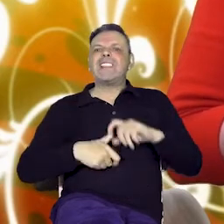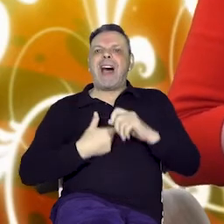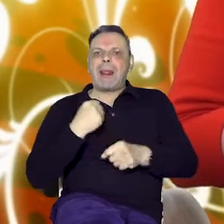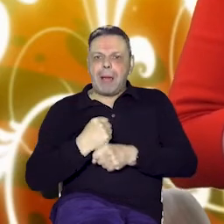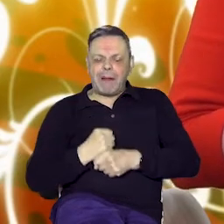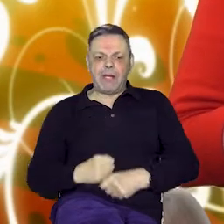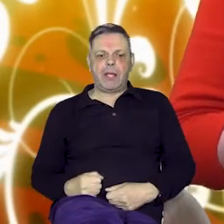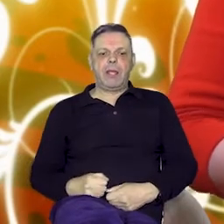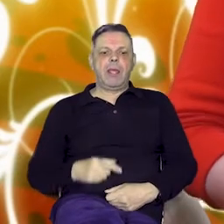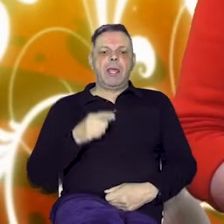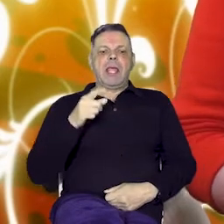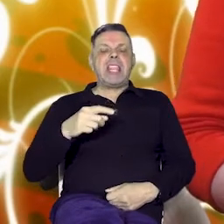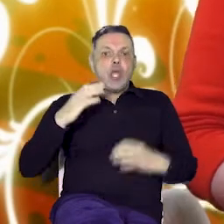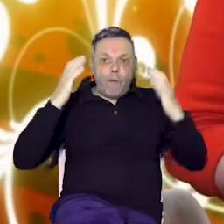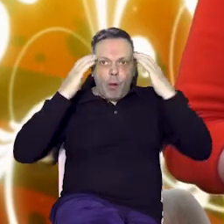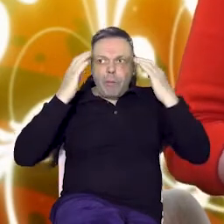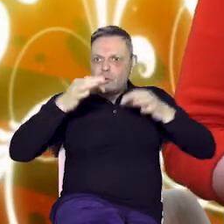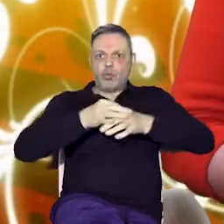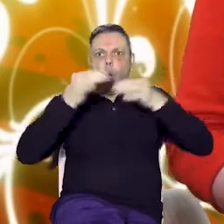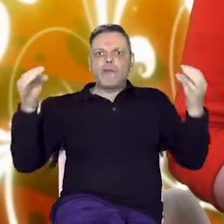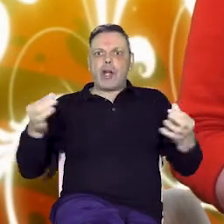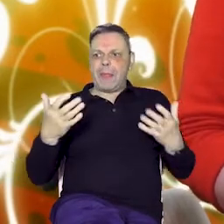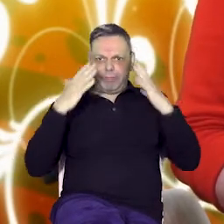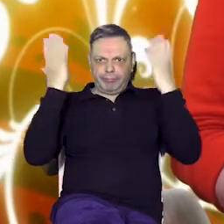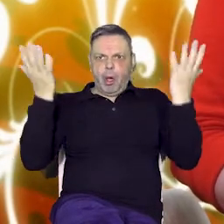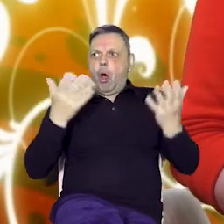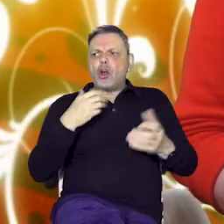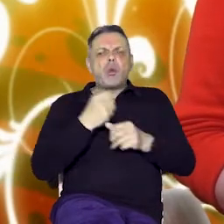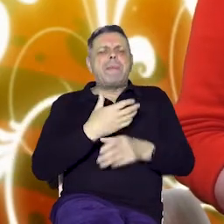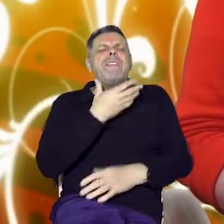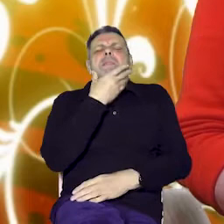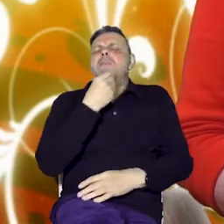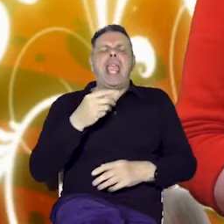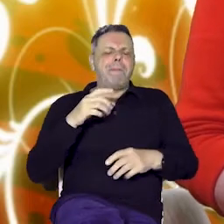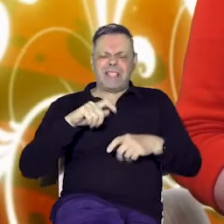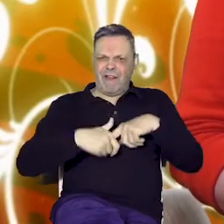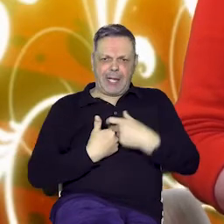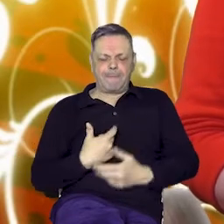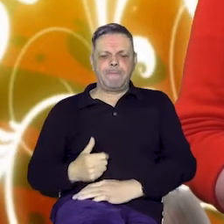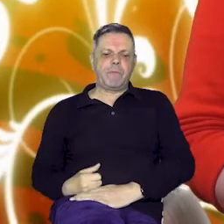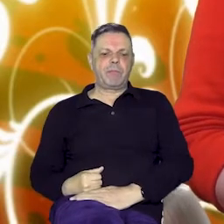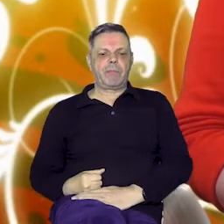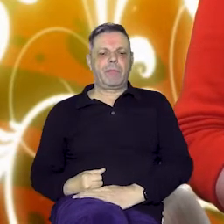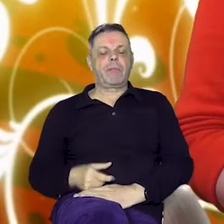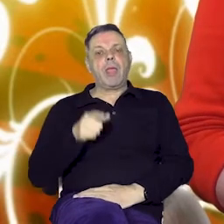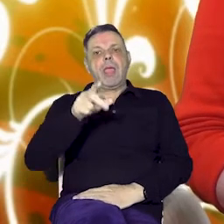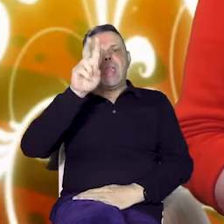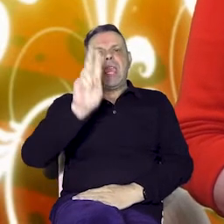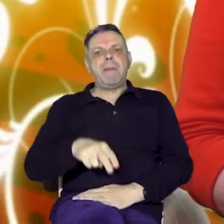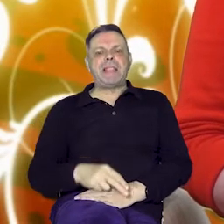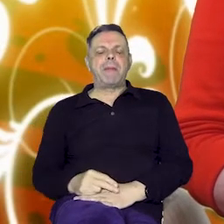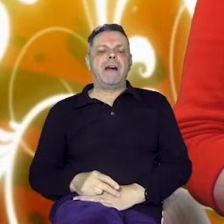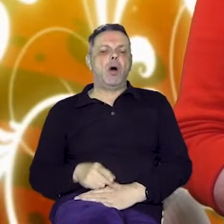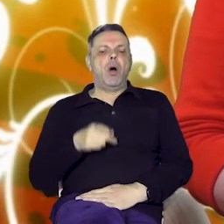Da. Znate, njihovi umovi su otvoreni, tako oni su prekrasne stvari napravili. Da. Prekrasne. Točno, zaista. Imate potpuno pravo. Oni,